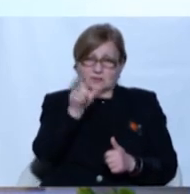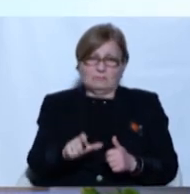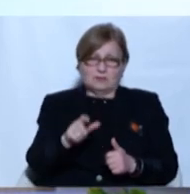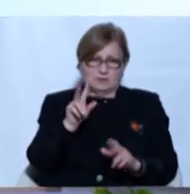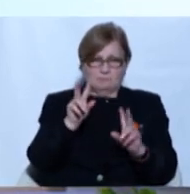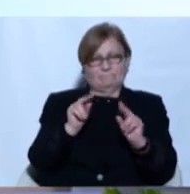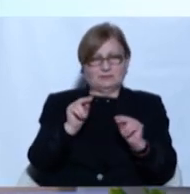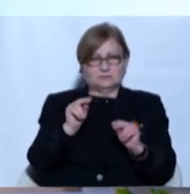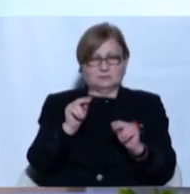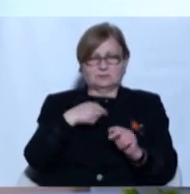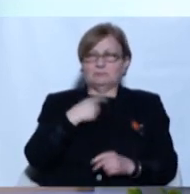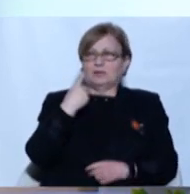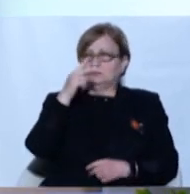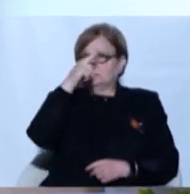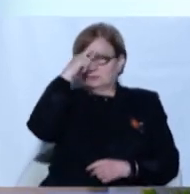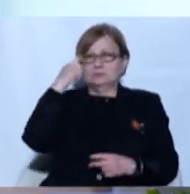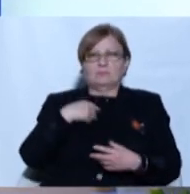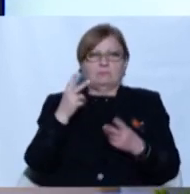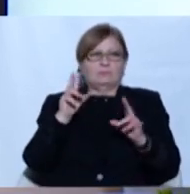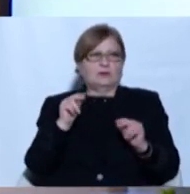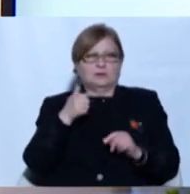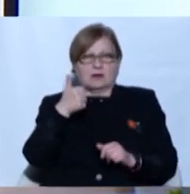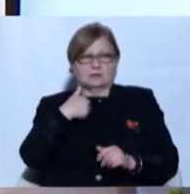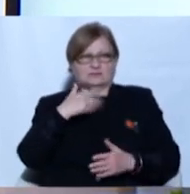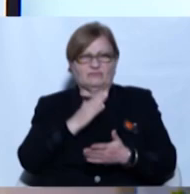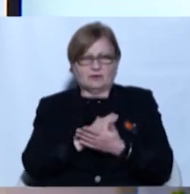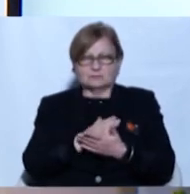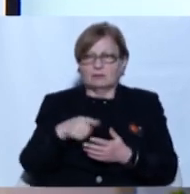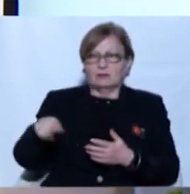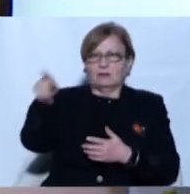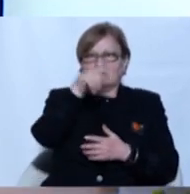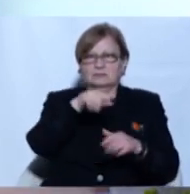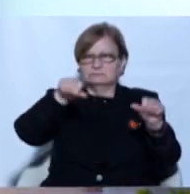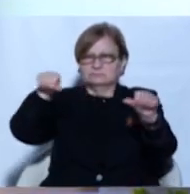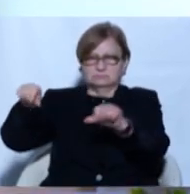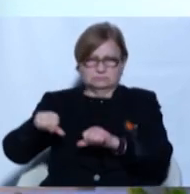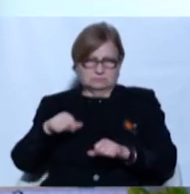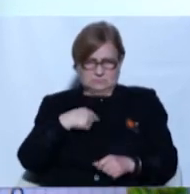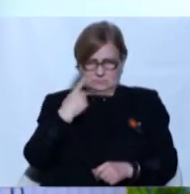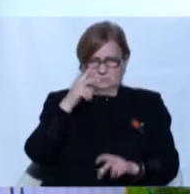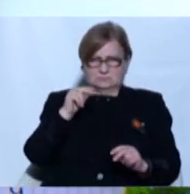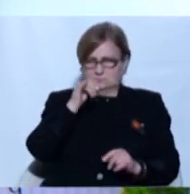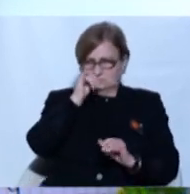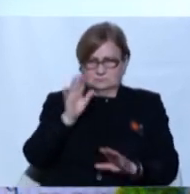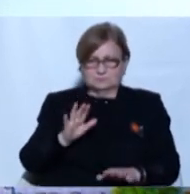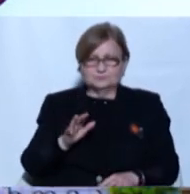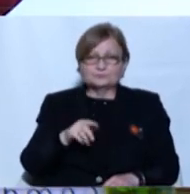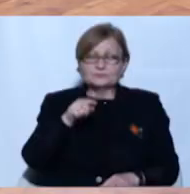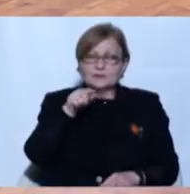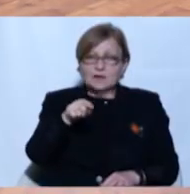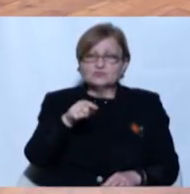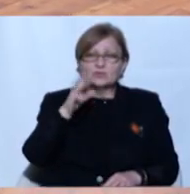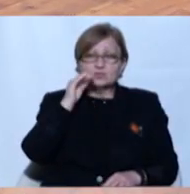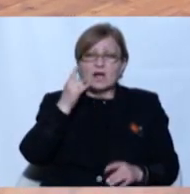ეს უნდა რაღაცნაირად ცუდად აისახოს ადამიანის ბედზე და მართლაც ადამიანი რომელიც დაიბადა და ყველანაირი უფლება აქვს დაიწყე